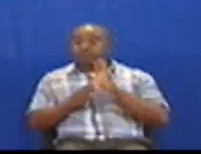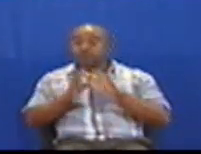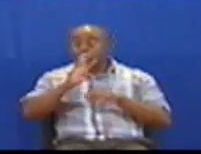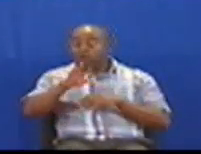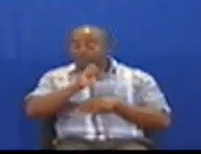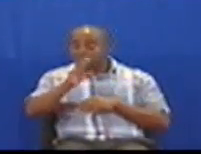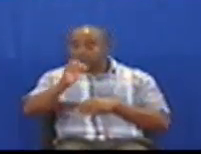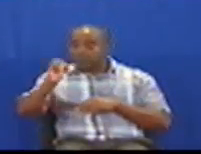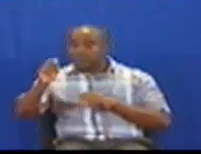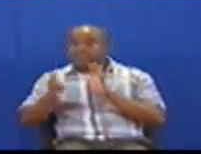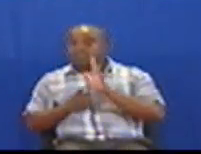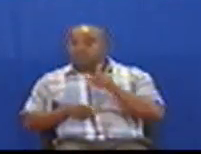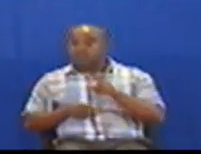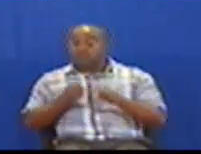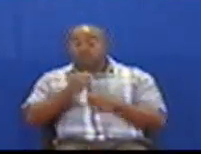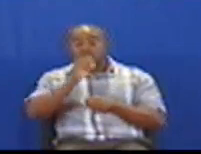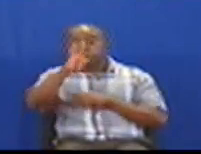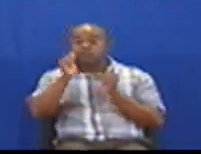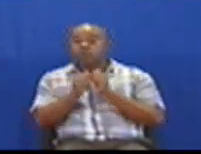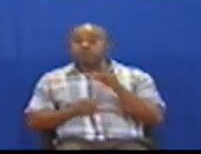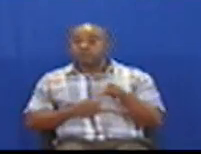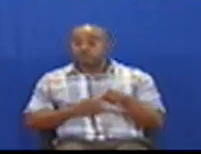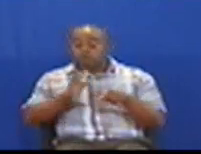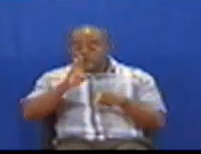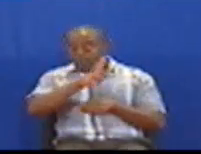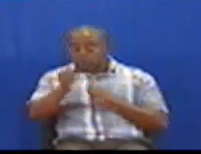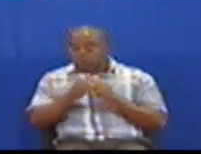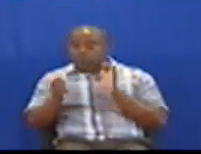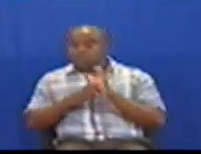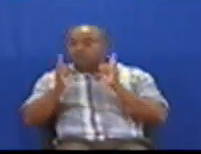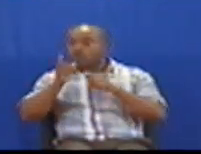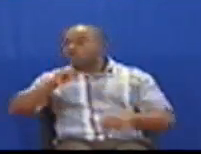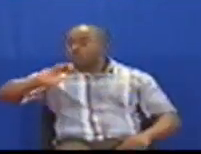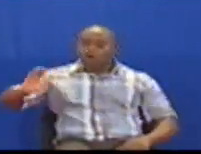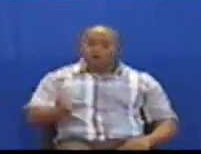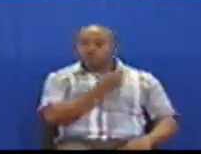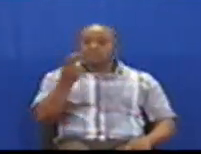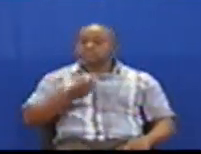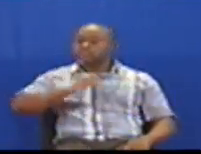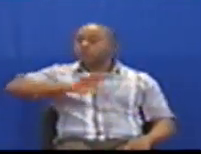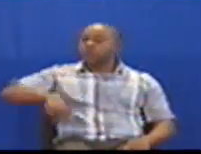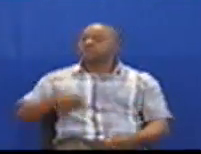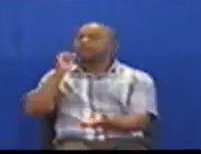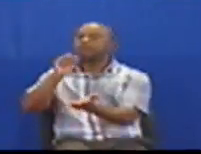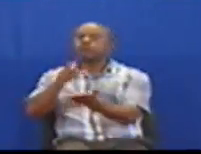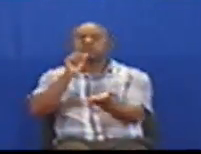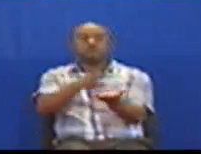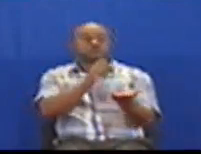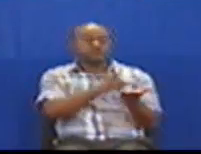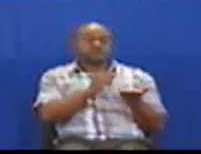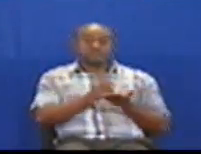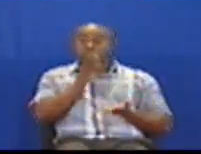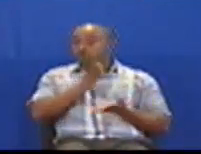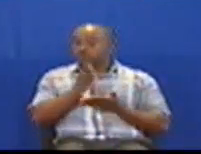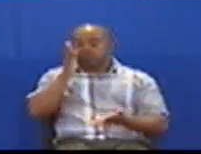2017 walifanya kazi miaka kumi, mwaka 2017 wanaondolewa kama wezi bila chochote. Kwa kweli hatukutenda